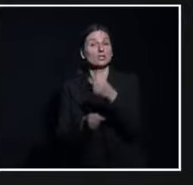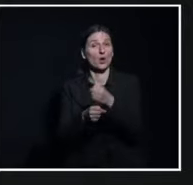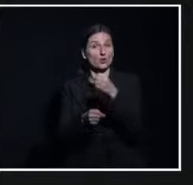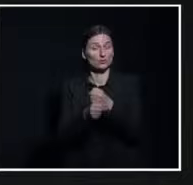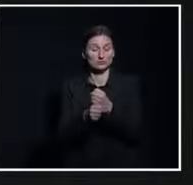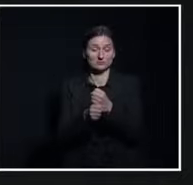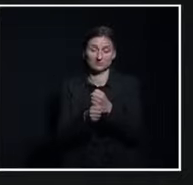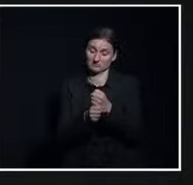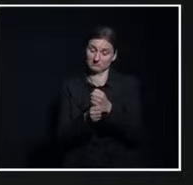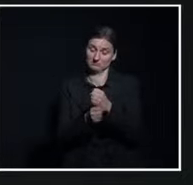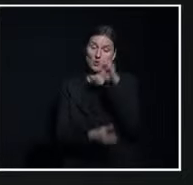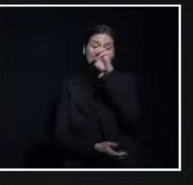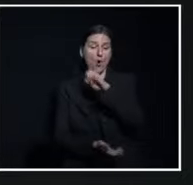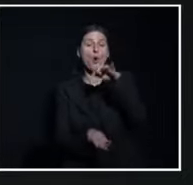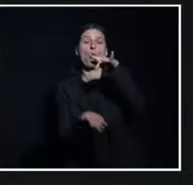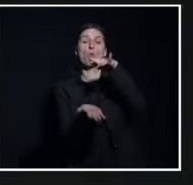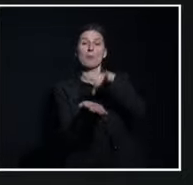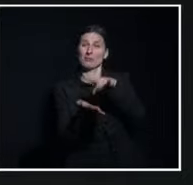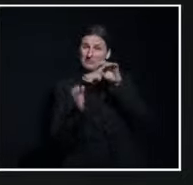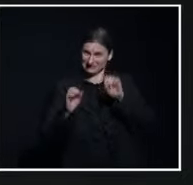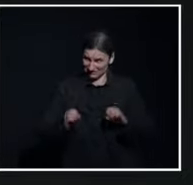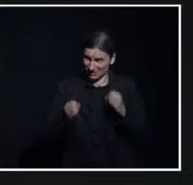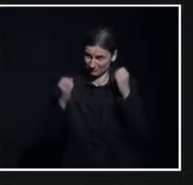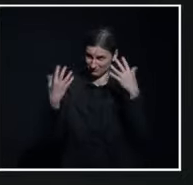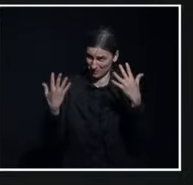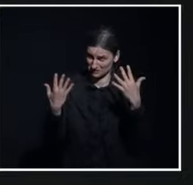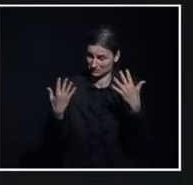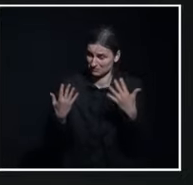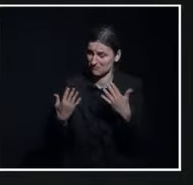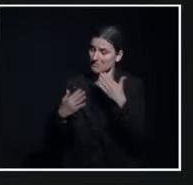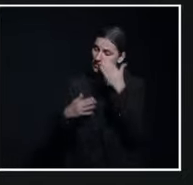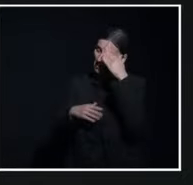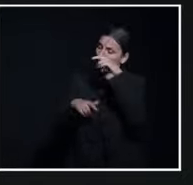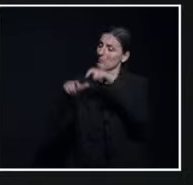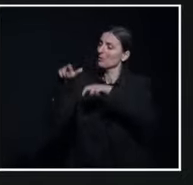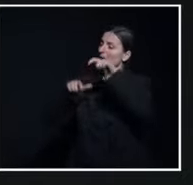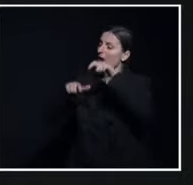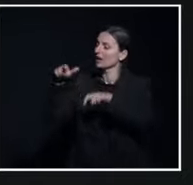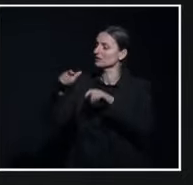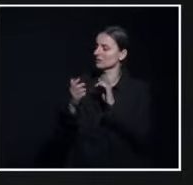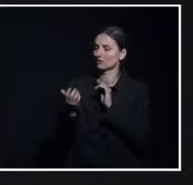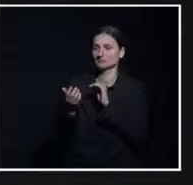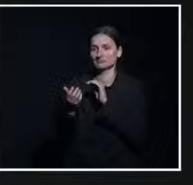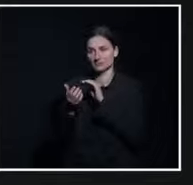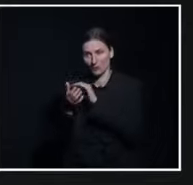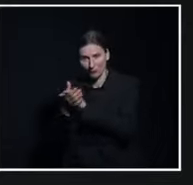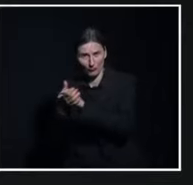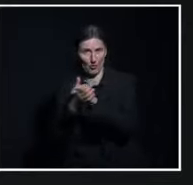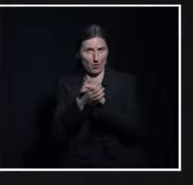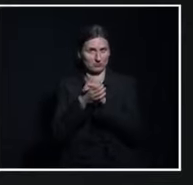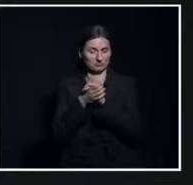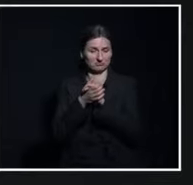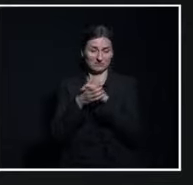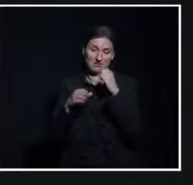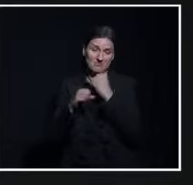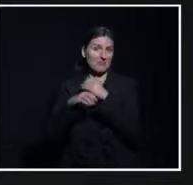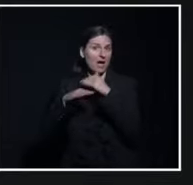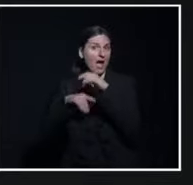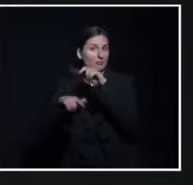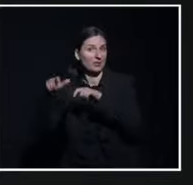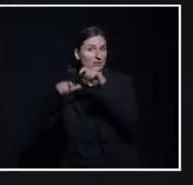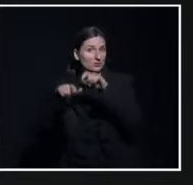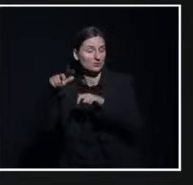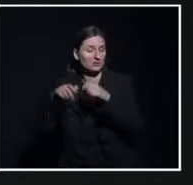in Europa passieren, dass Bekannte, Freunde, Arbeitskollegen